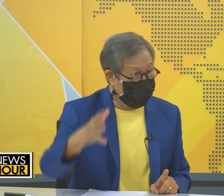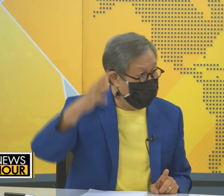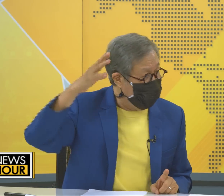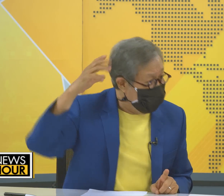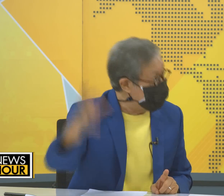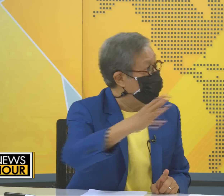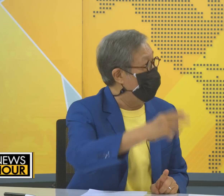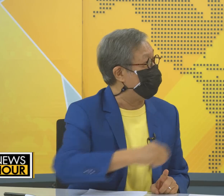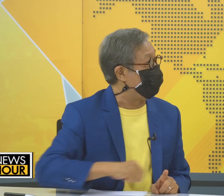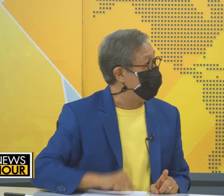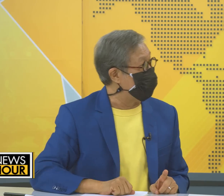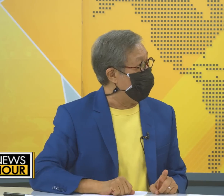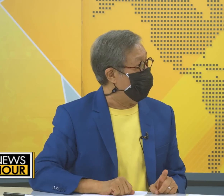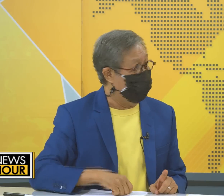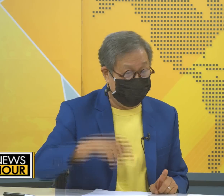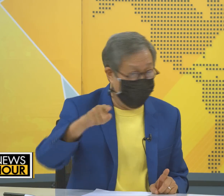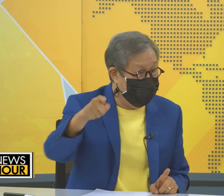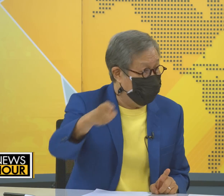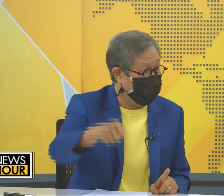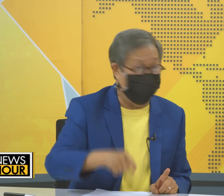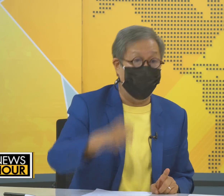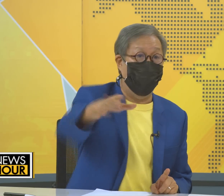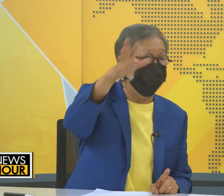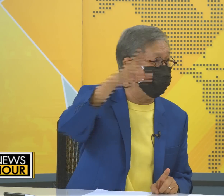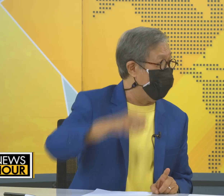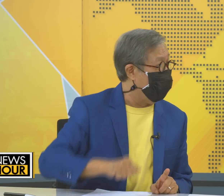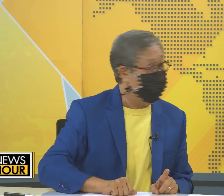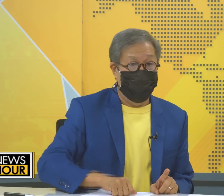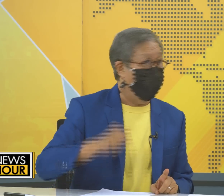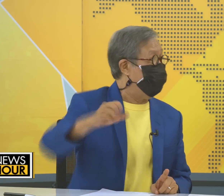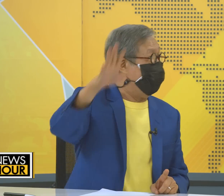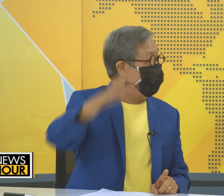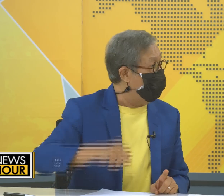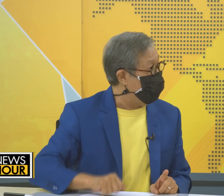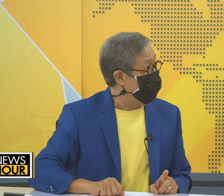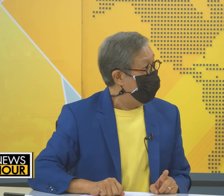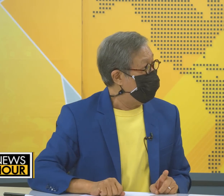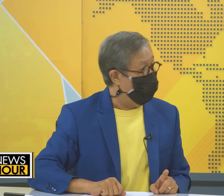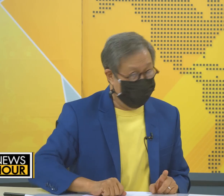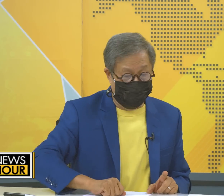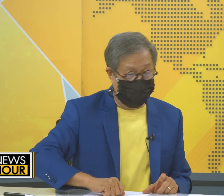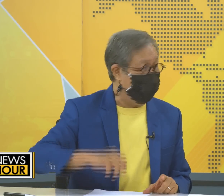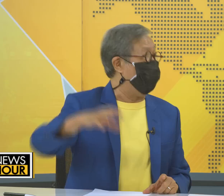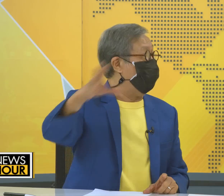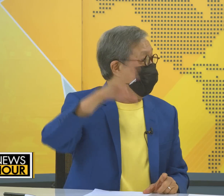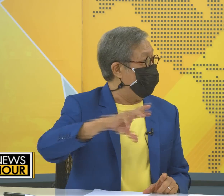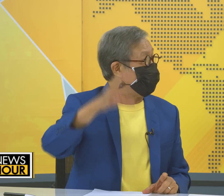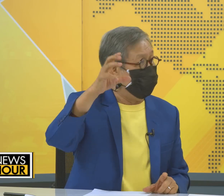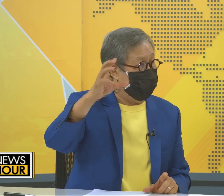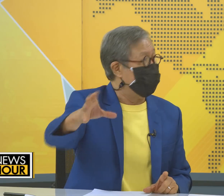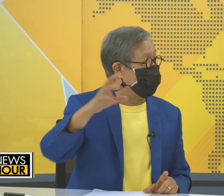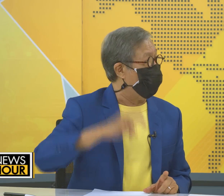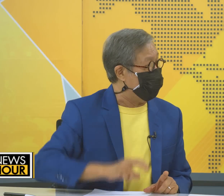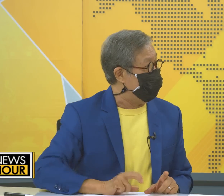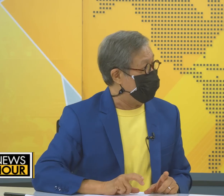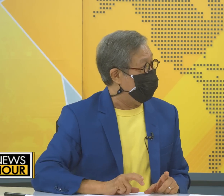แล้นายกก็เห็นสภาพแบบนี้มาตลอดแล้นายกก็ไม่พอใจผมรับไม่ได้ผมไม่เหนด้วยผมไม่เอาด้วยกั